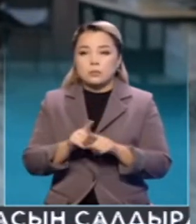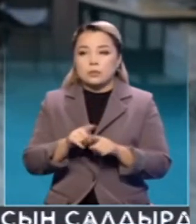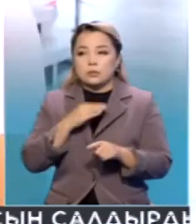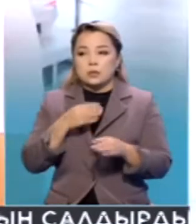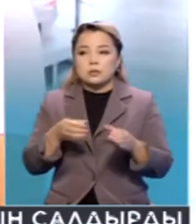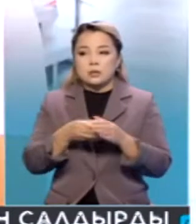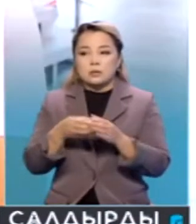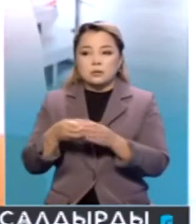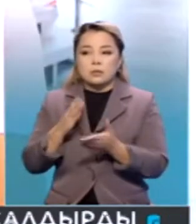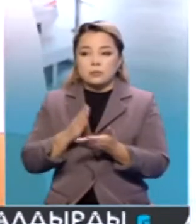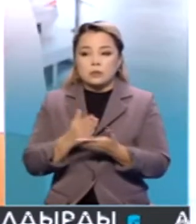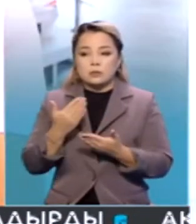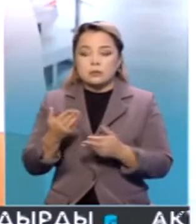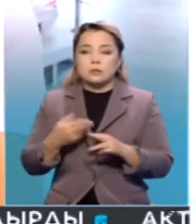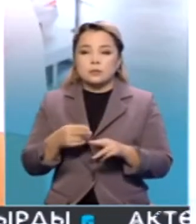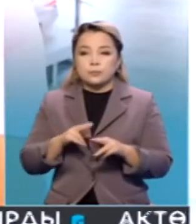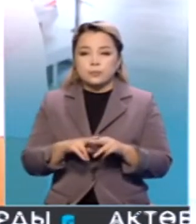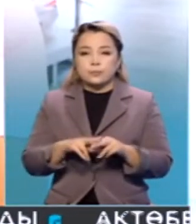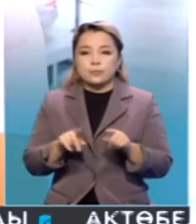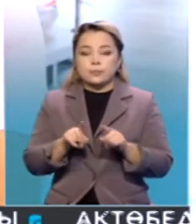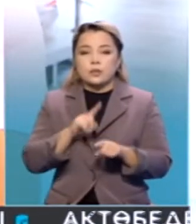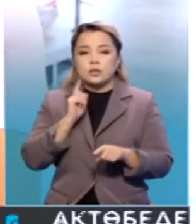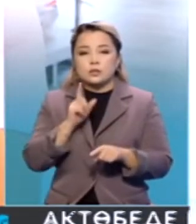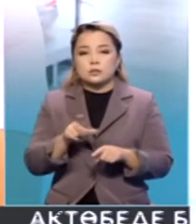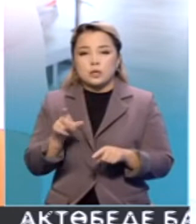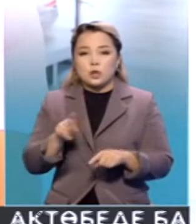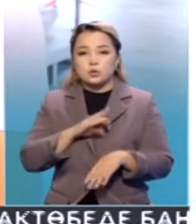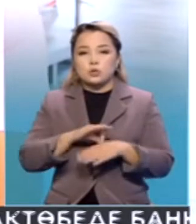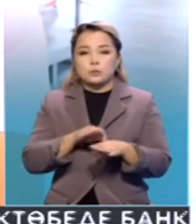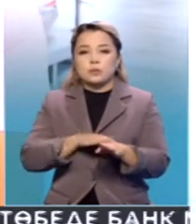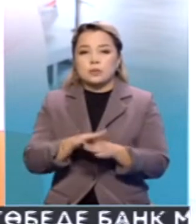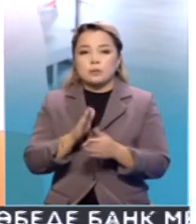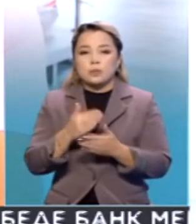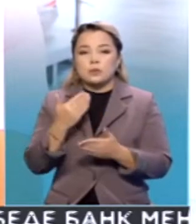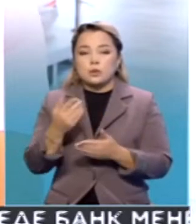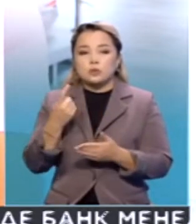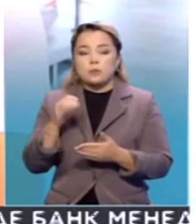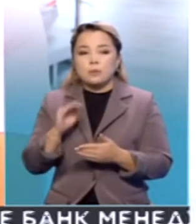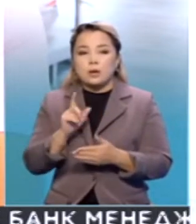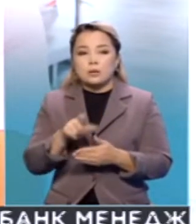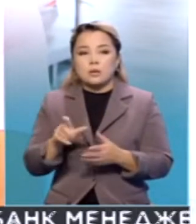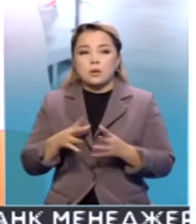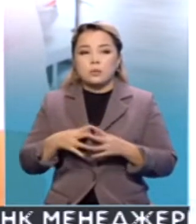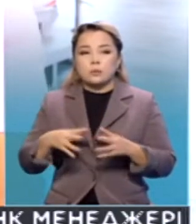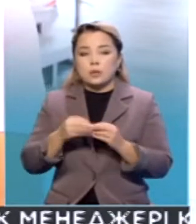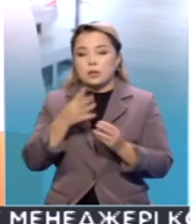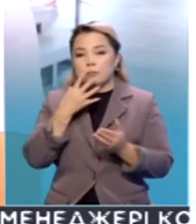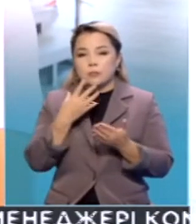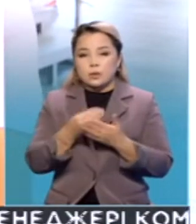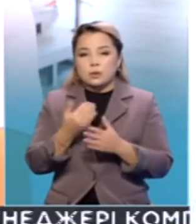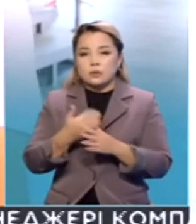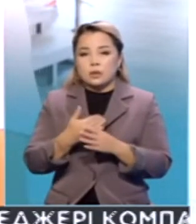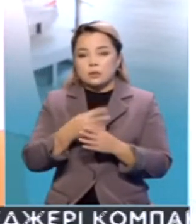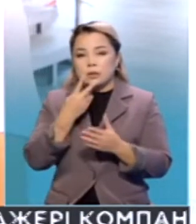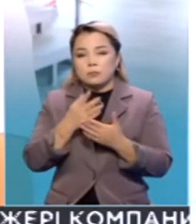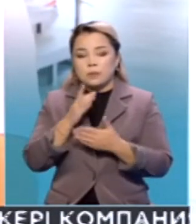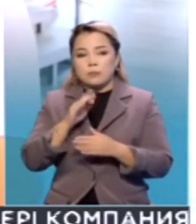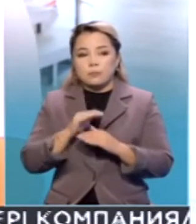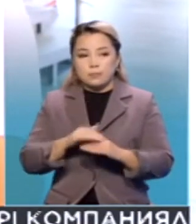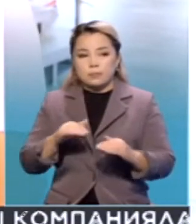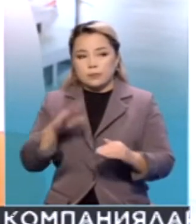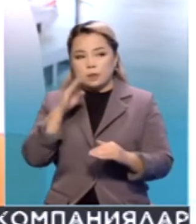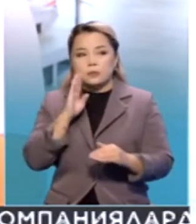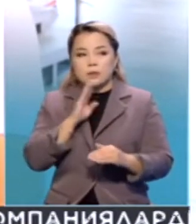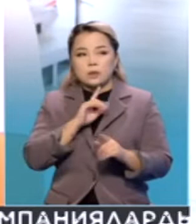болатын болсын. Енді 100 мыңға дейін жастарға жұмысқа кірсе, ол 100 мың адам өз отбасына тірек болады, ертең әке-шешелеріне тірек